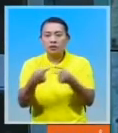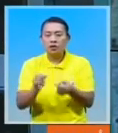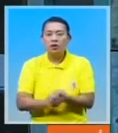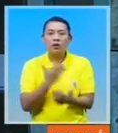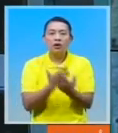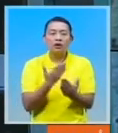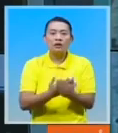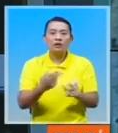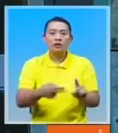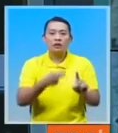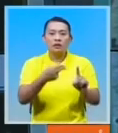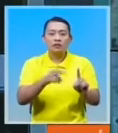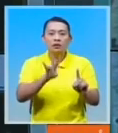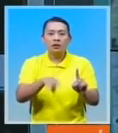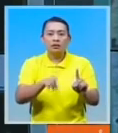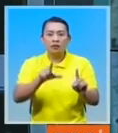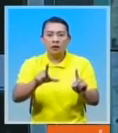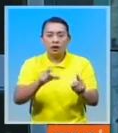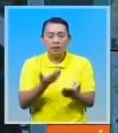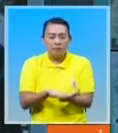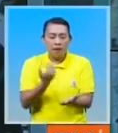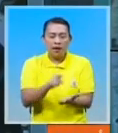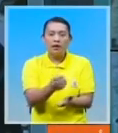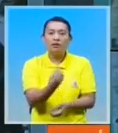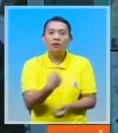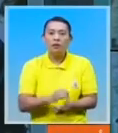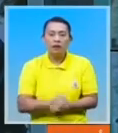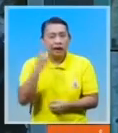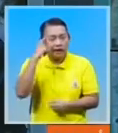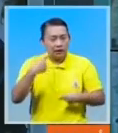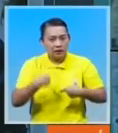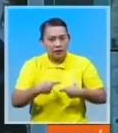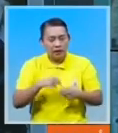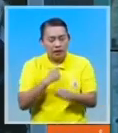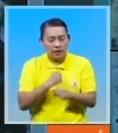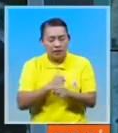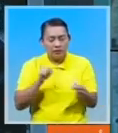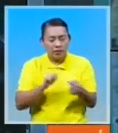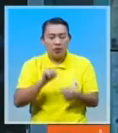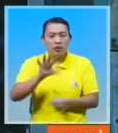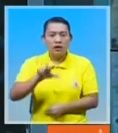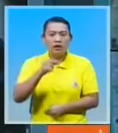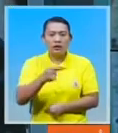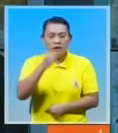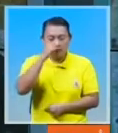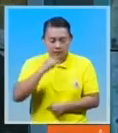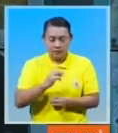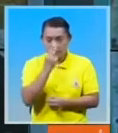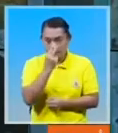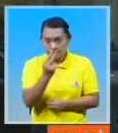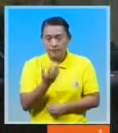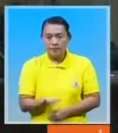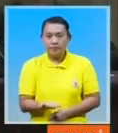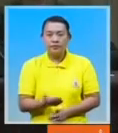าทแบบเนี้ยก็ยาก แพงอ ่ะสูงเกินจริงไปแล้วก็คงยากที่จะเอื้อให้เกิด 5G ในบ้านเราได้นั่นเองนะครับไปกันที่เวทีนี้กันหน่อยคุณผู้ช